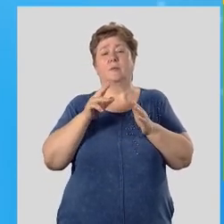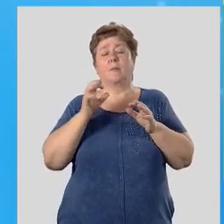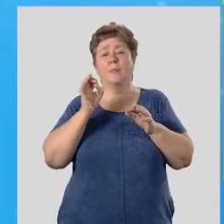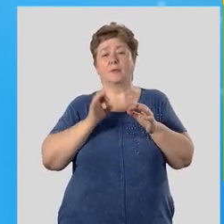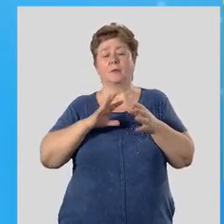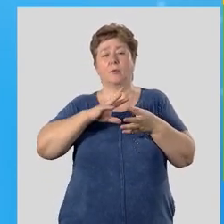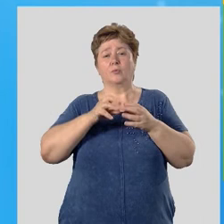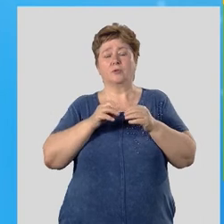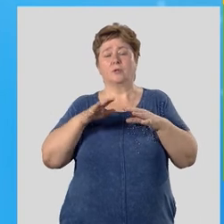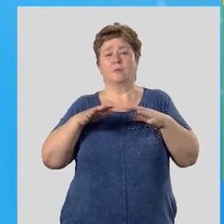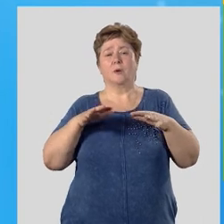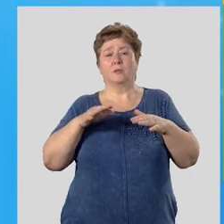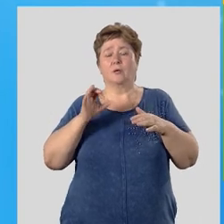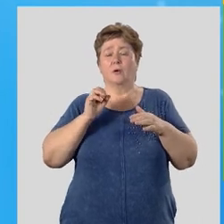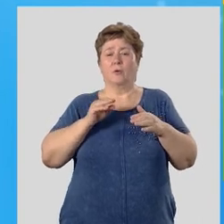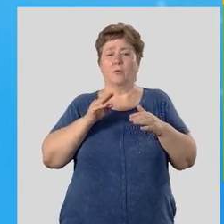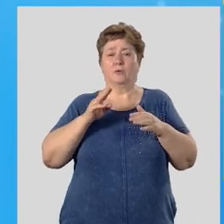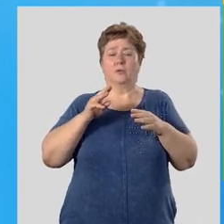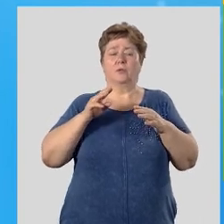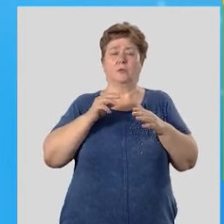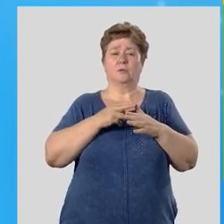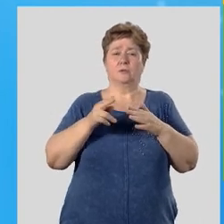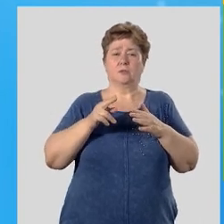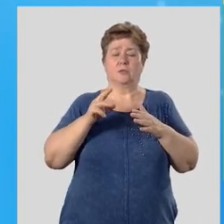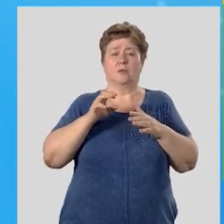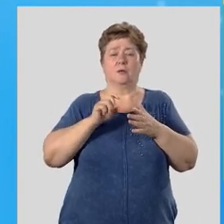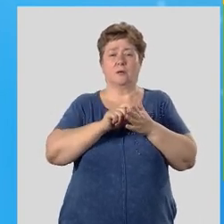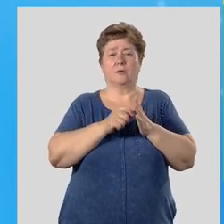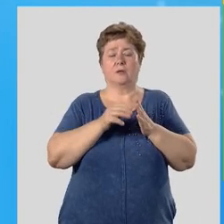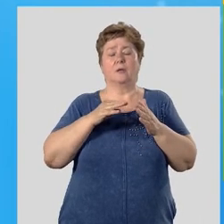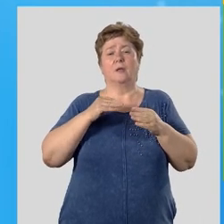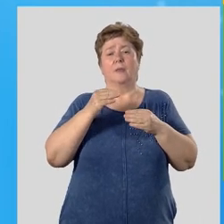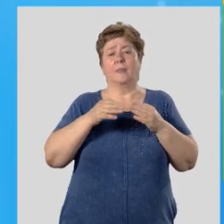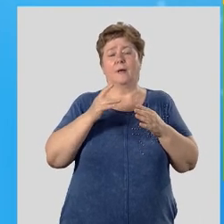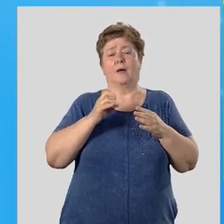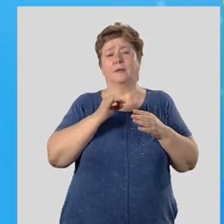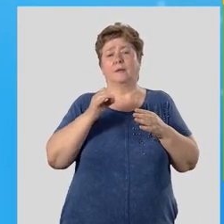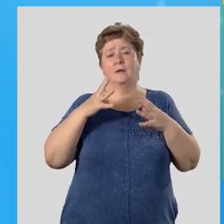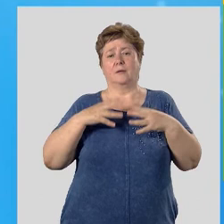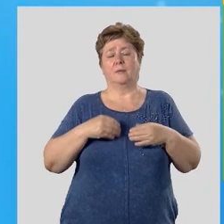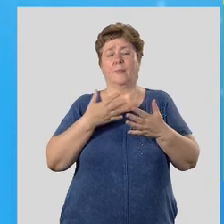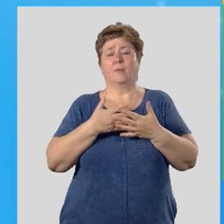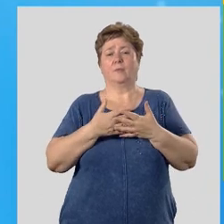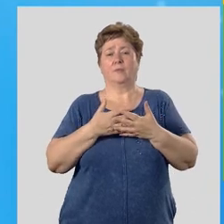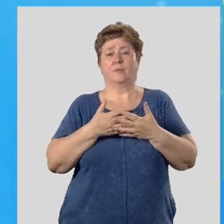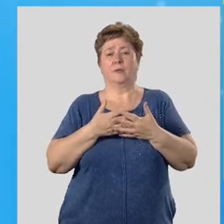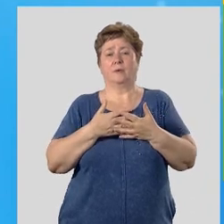массы, что зависит от типа клеток, тканей и организмов.